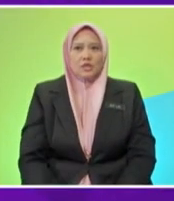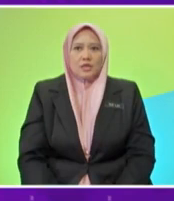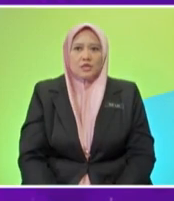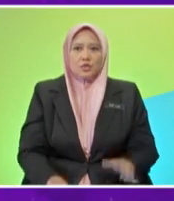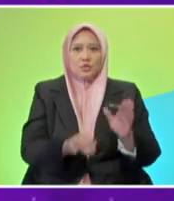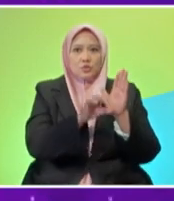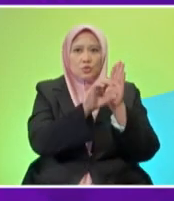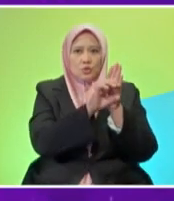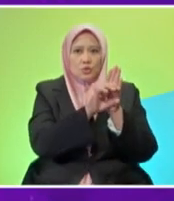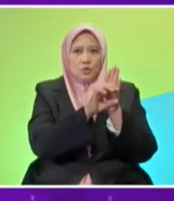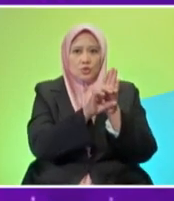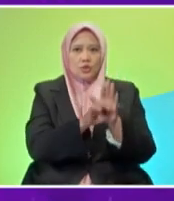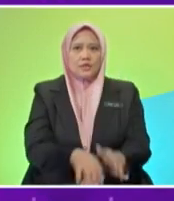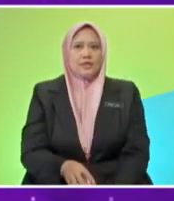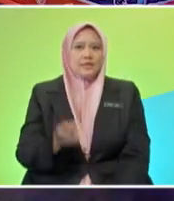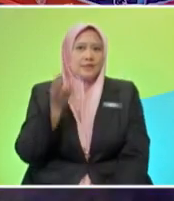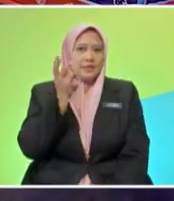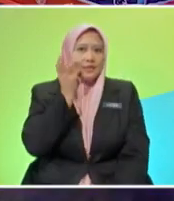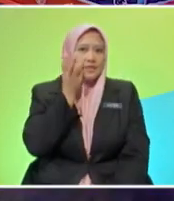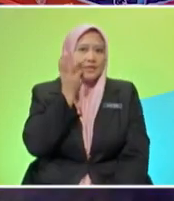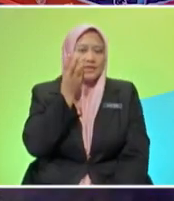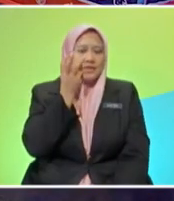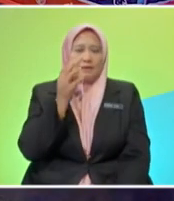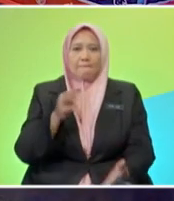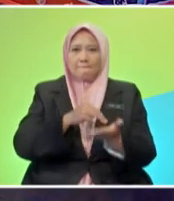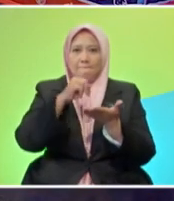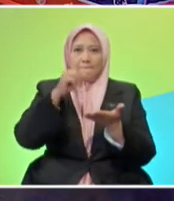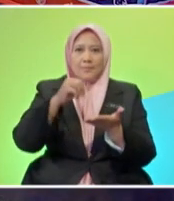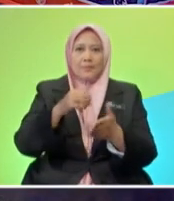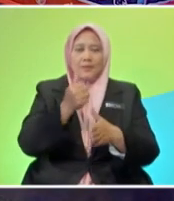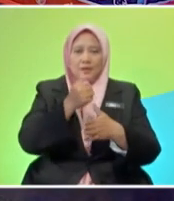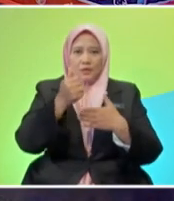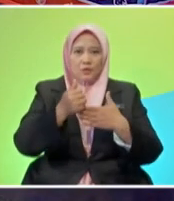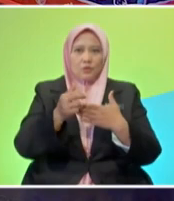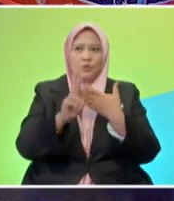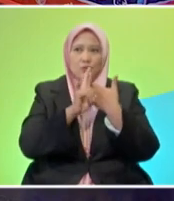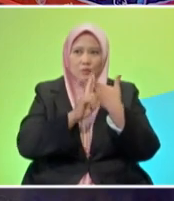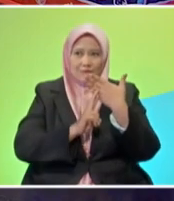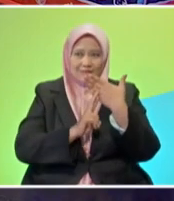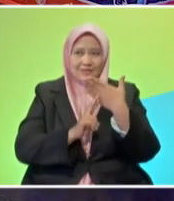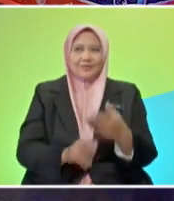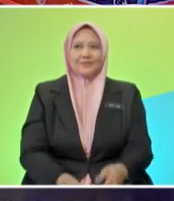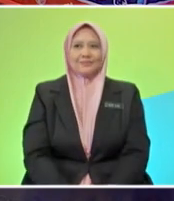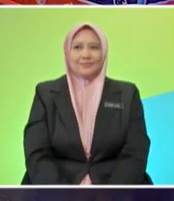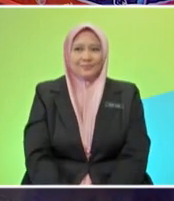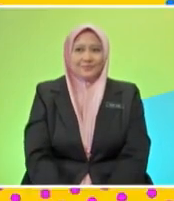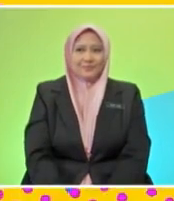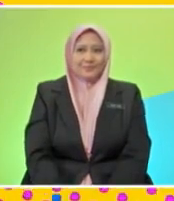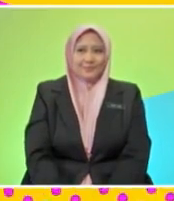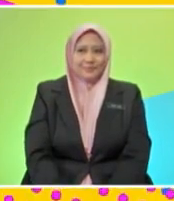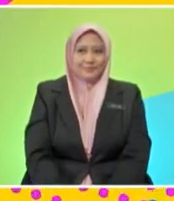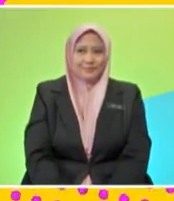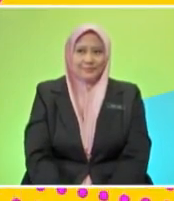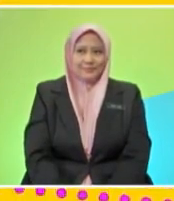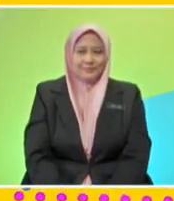nak kongsikan idea utama perenggan dua ni? Siapa? Angkat tangan. Azra Ilana angkat tangan sekali lagi. Paling pantas. Silakan Azra